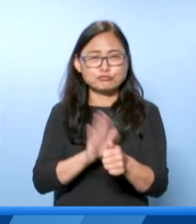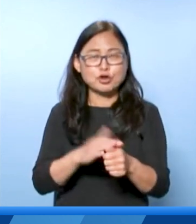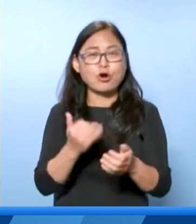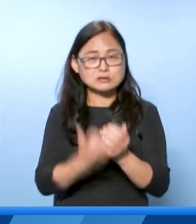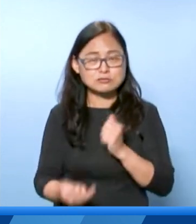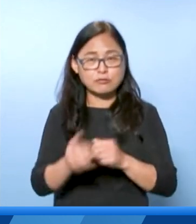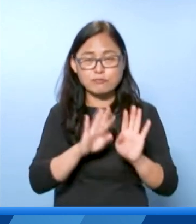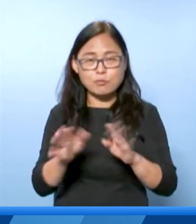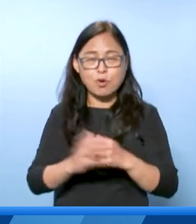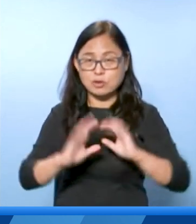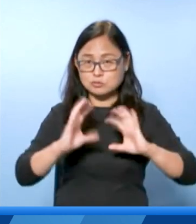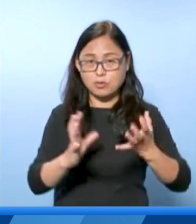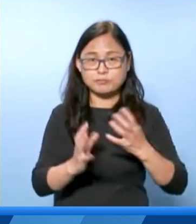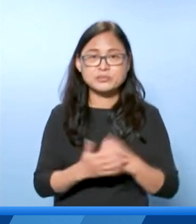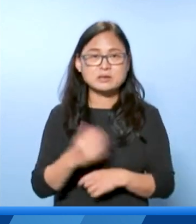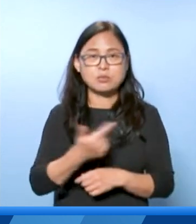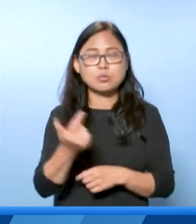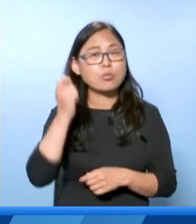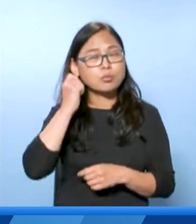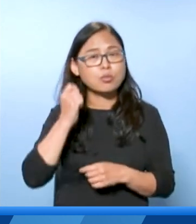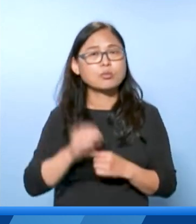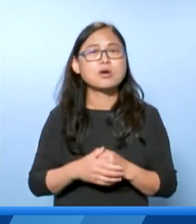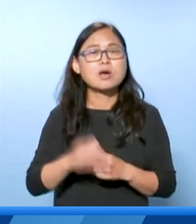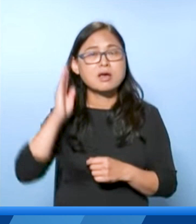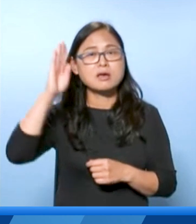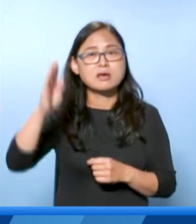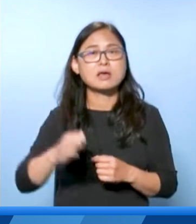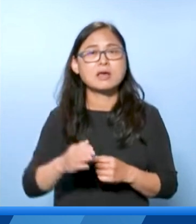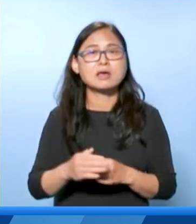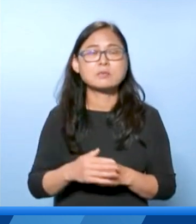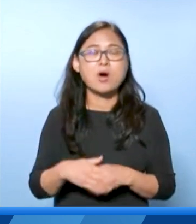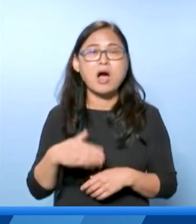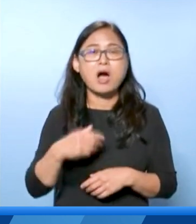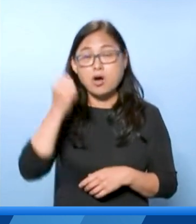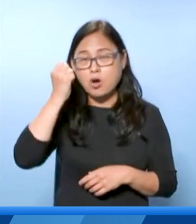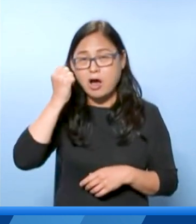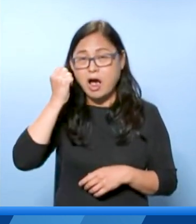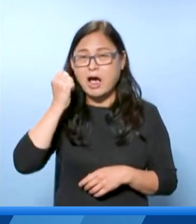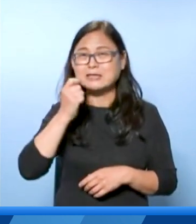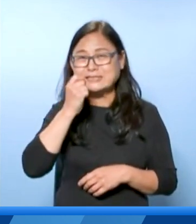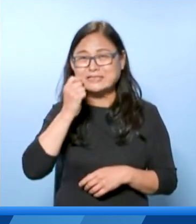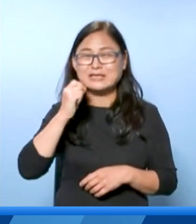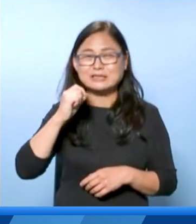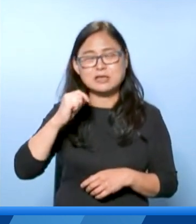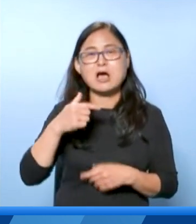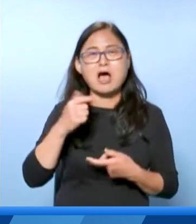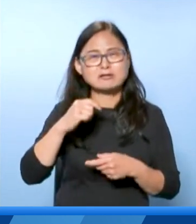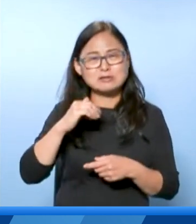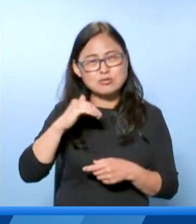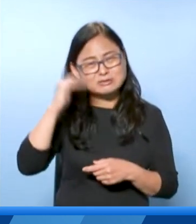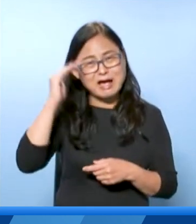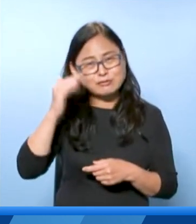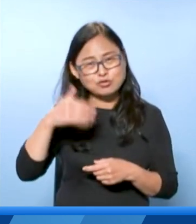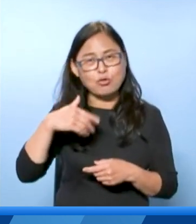政黨。咁因為我哋知道咧，好多女性咧都係好希望就算年長咗咧都可以生 BB。咁我哋見到其他有